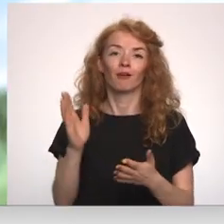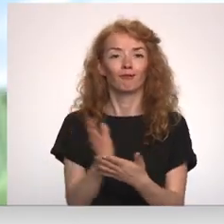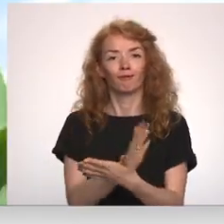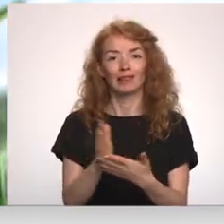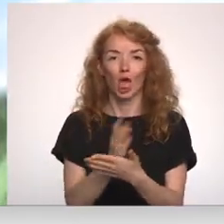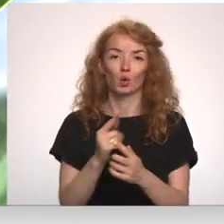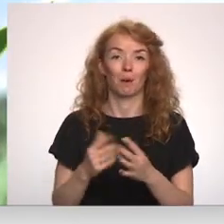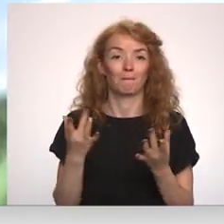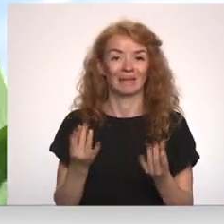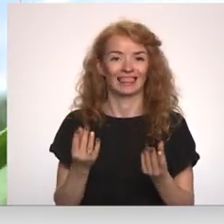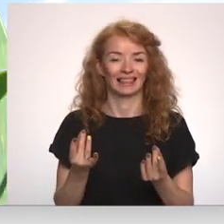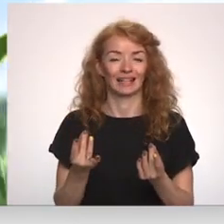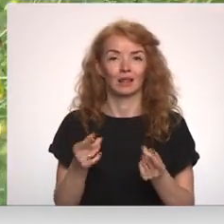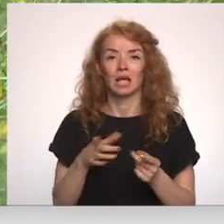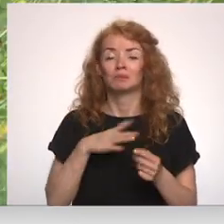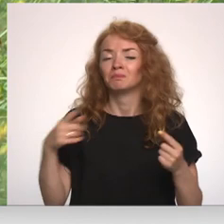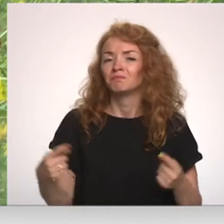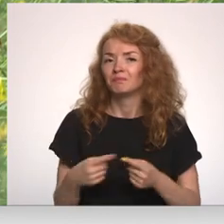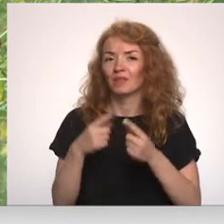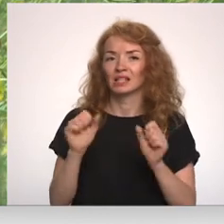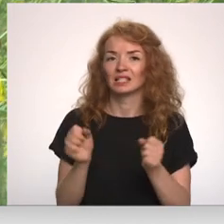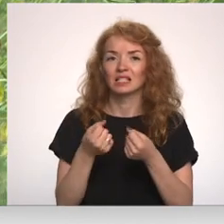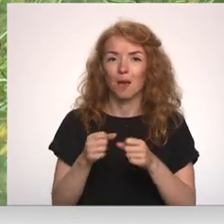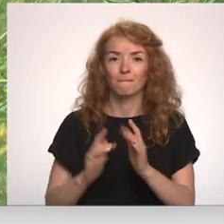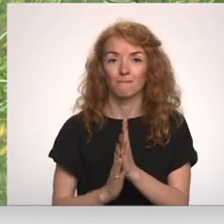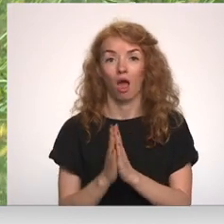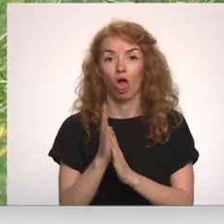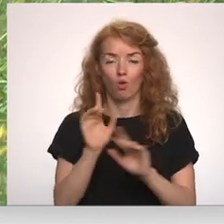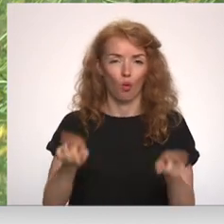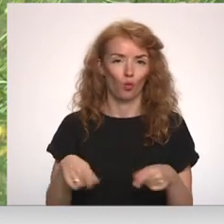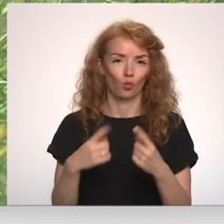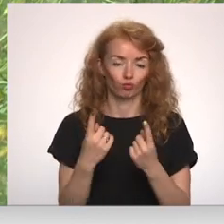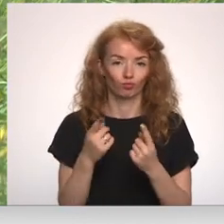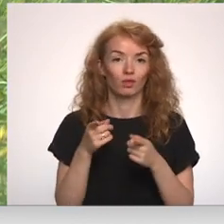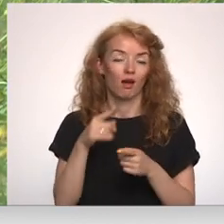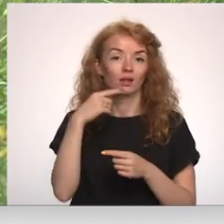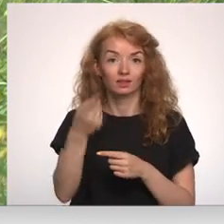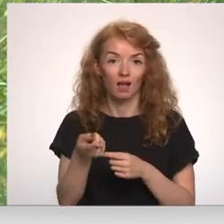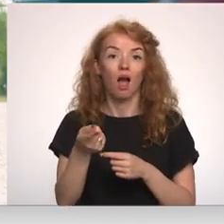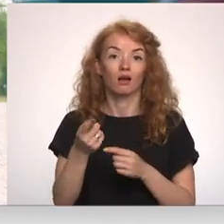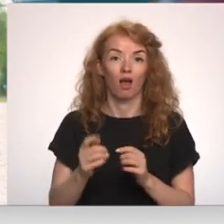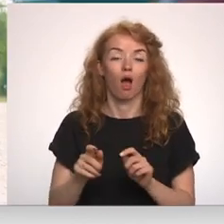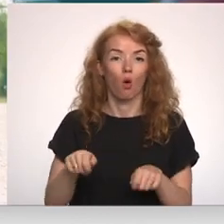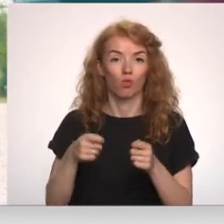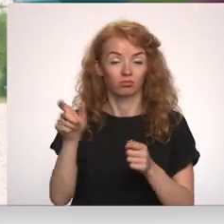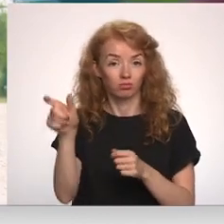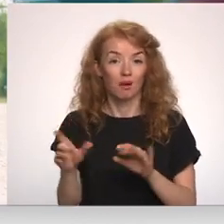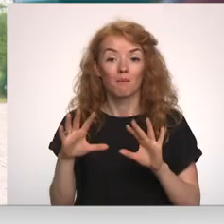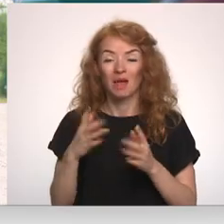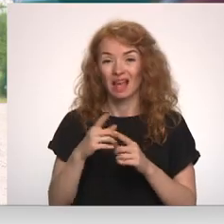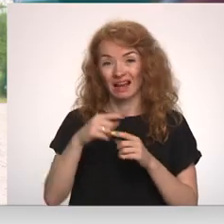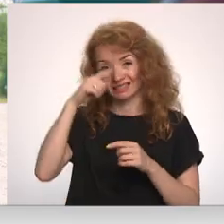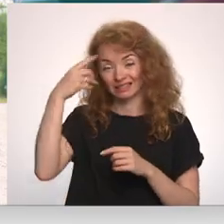un mitri. Tie bijuši ļoti piemēroti ziemāju attīstībai, saka augkopības nodaļas vadītājs. Bet lielais karstums visticamāk